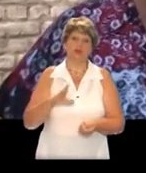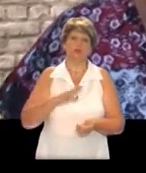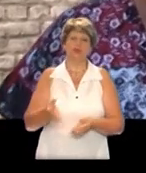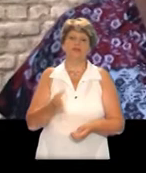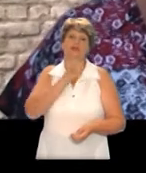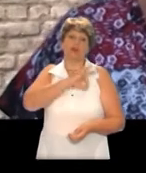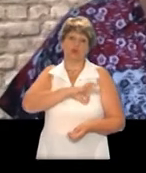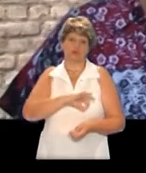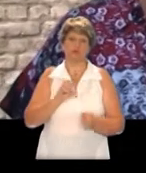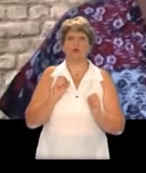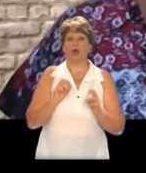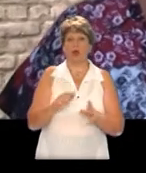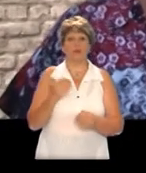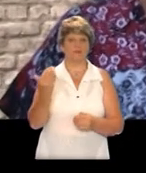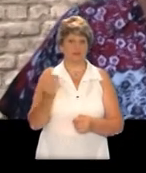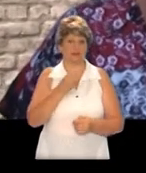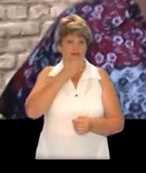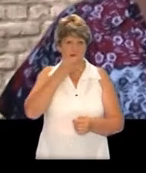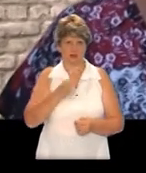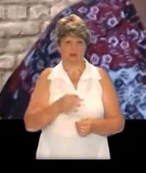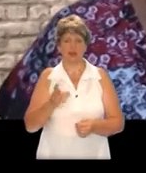були використані, як він казав, на